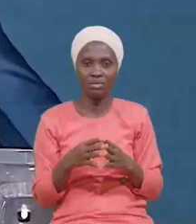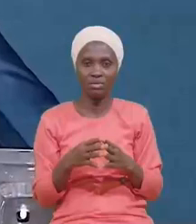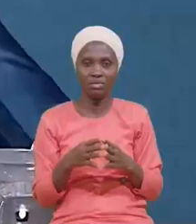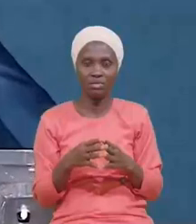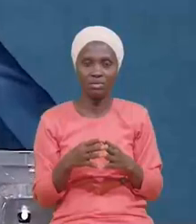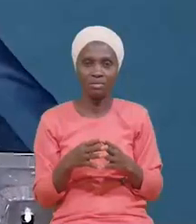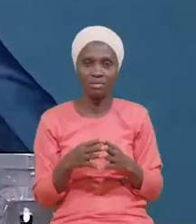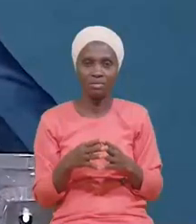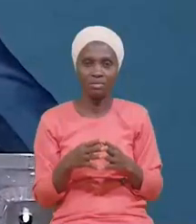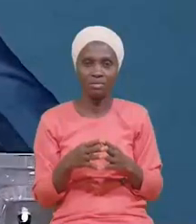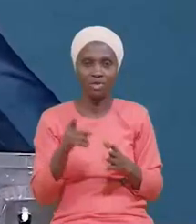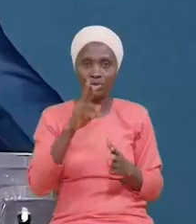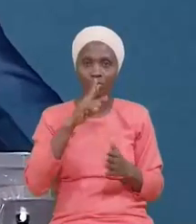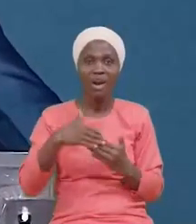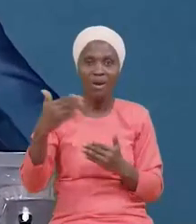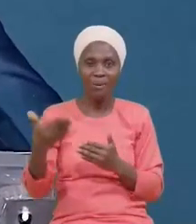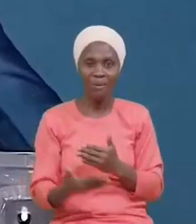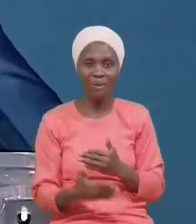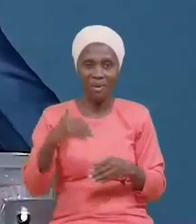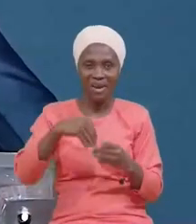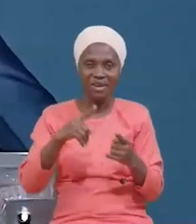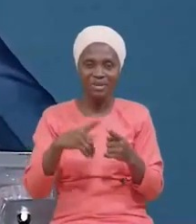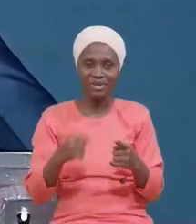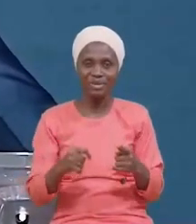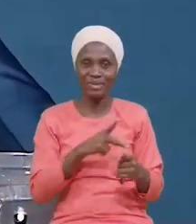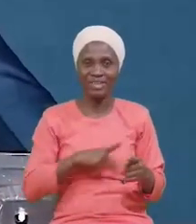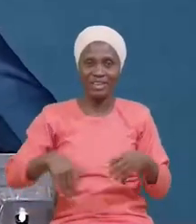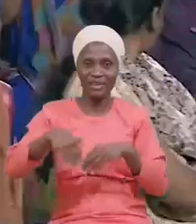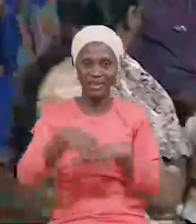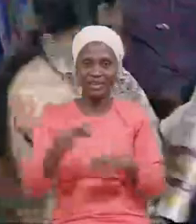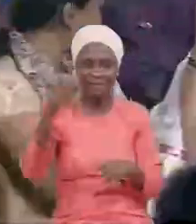vous êtes les bienvenus au royaume de Dieu.